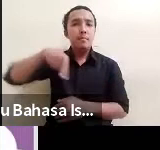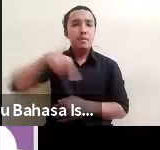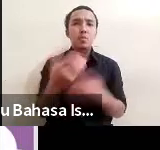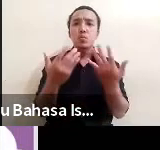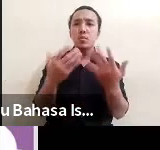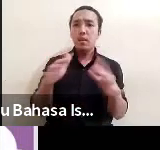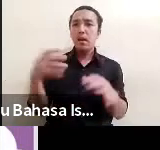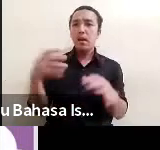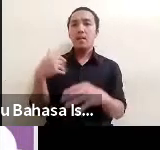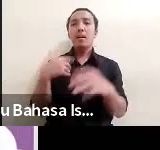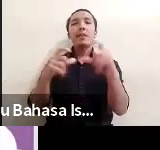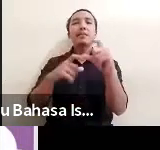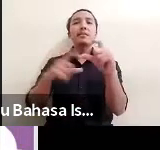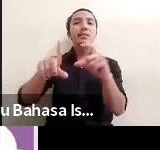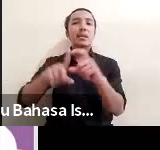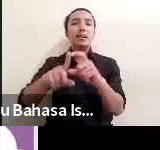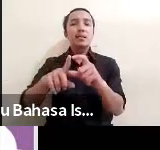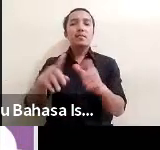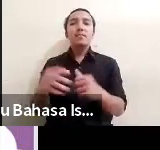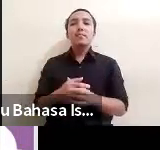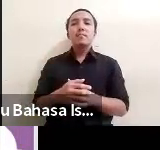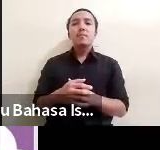SD inklusi sebanyak 85 SD.